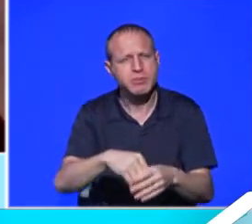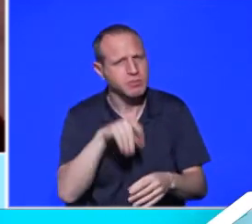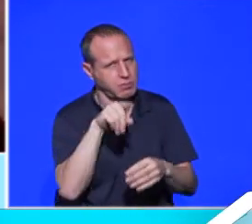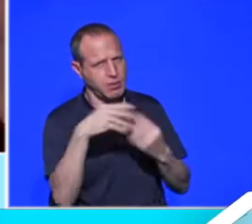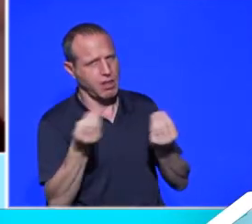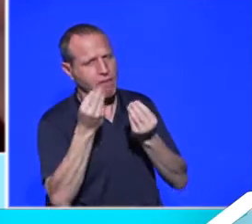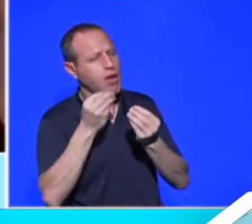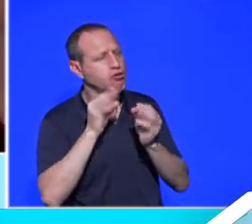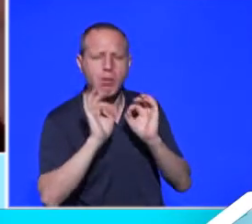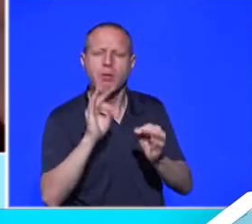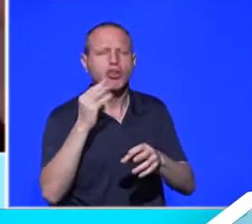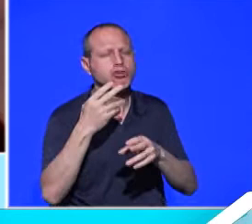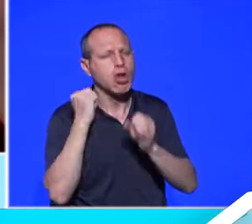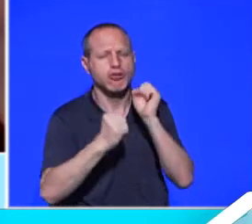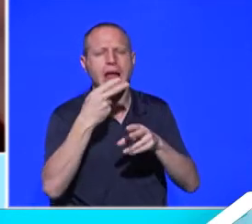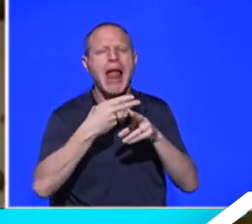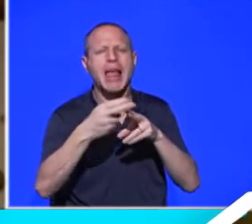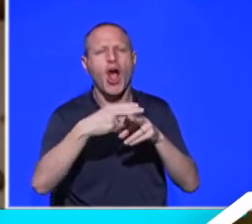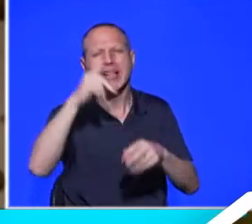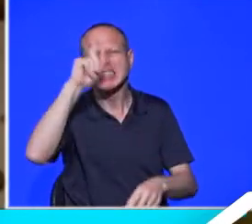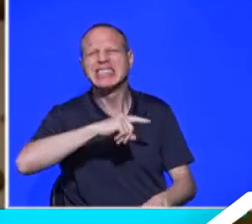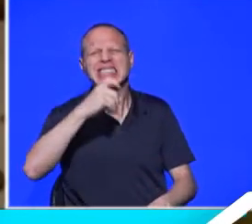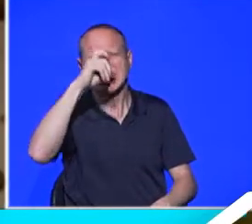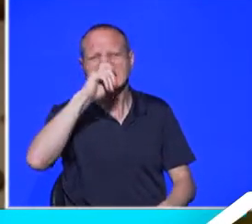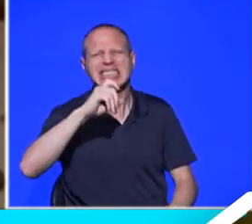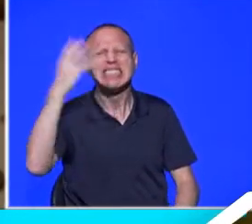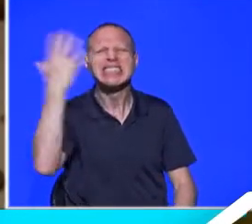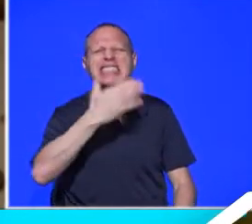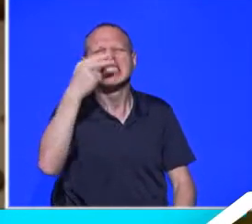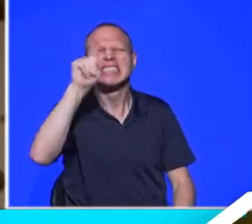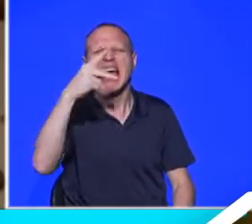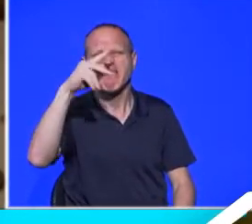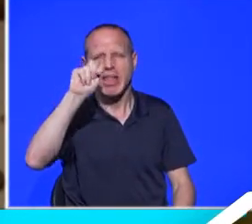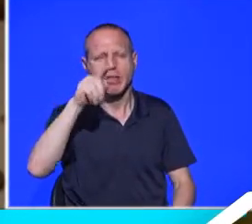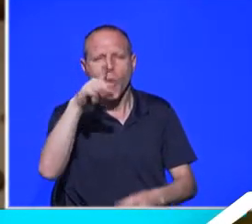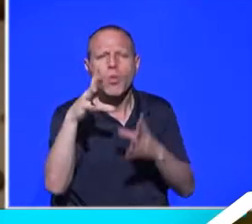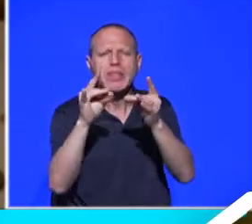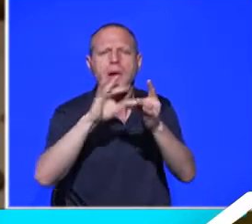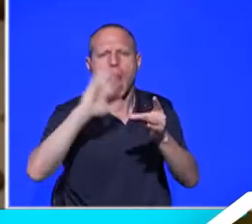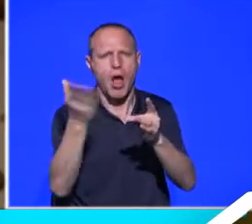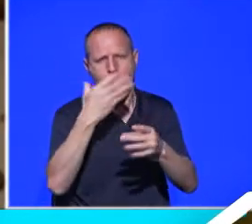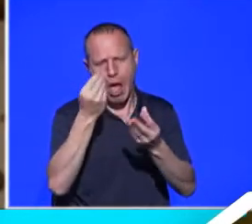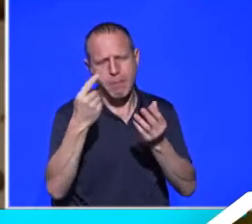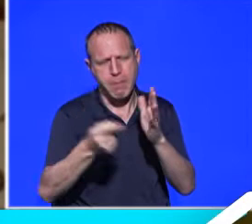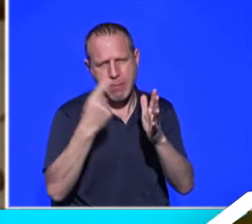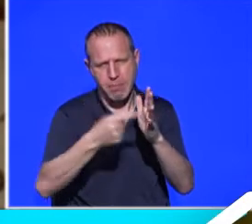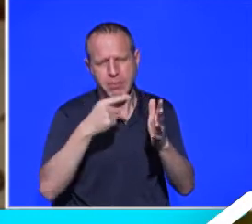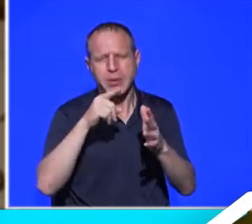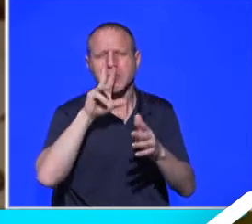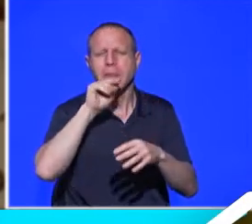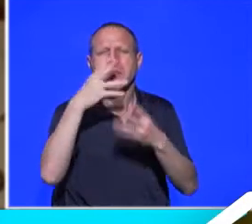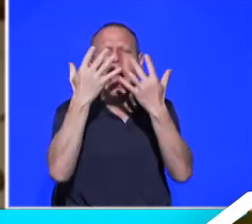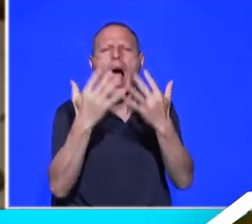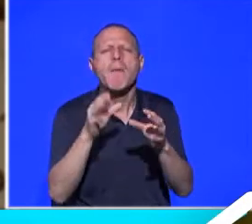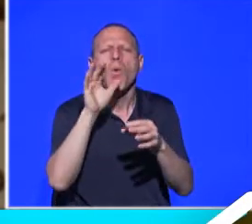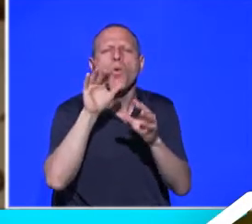קשה לנקות, בגלל שהוא נדבק להכל, וזה גם, בהרבה פעמים אנחנו מדברים על כמויות קטנות, כלומר זה התפזר על החוף, זה לא